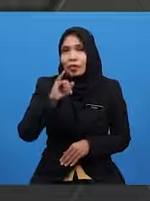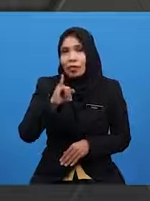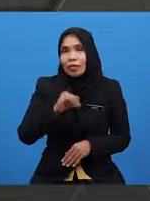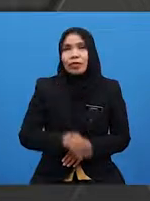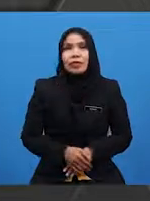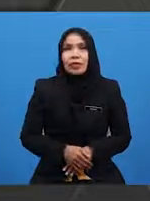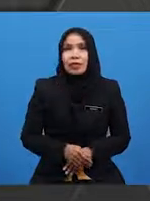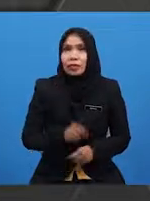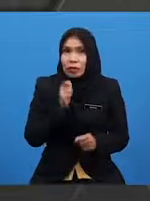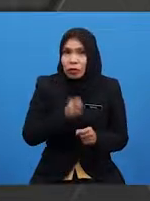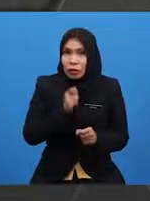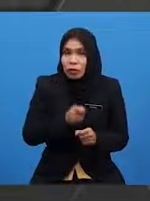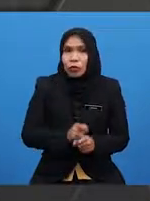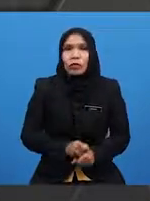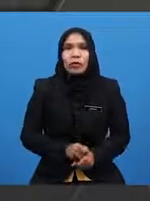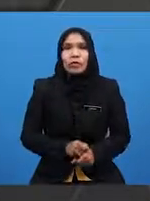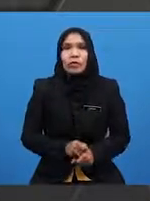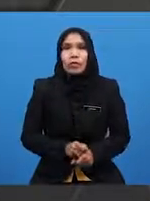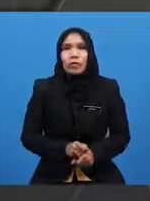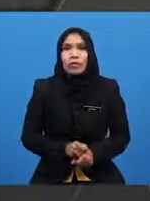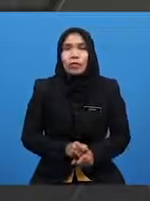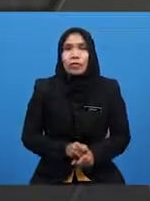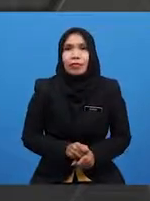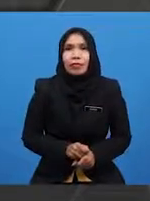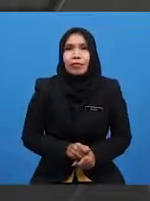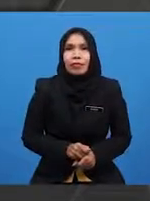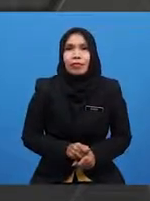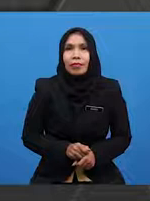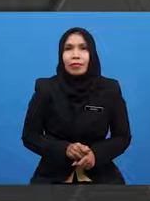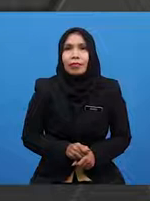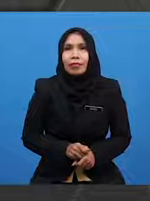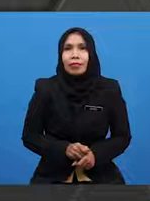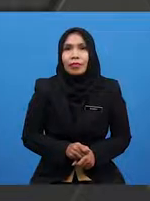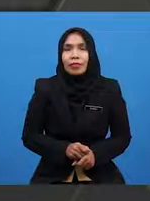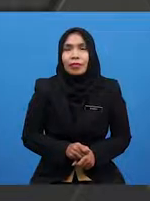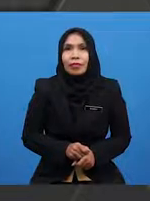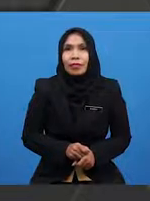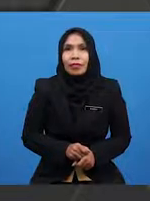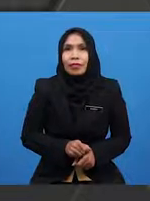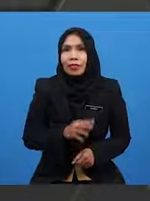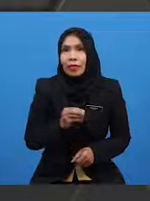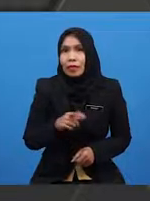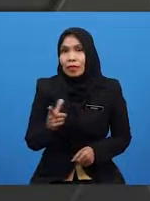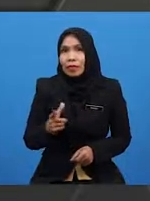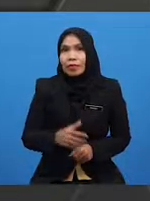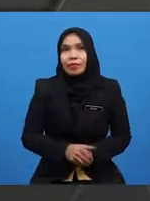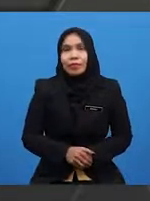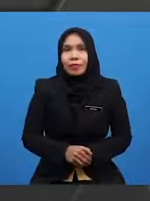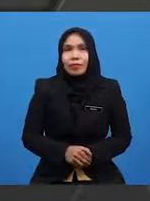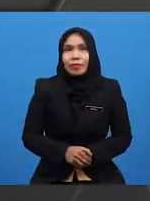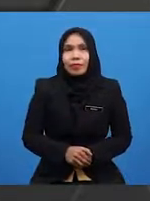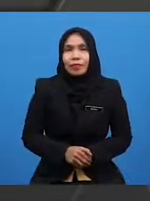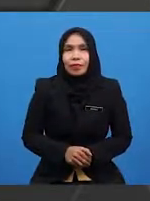penukul, paku, alat melepa, sudip simen, dan sebagainya.